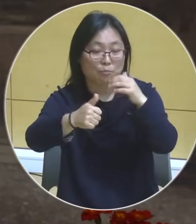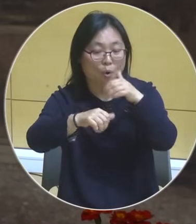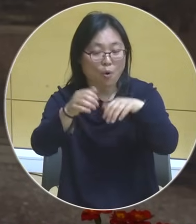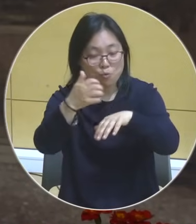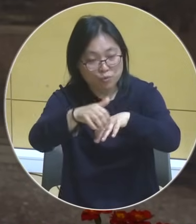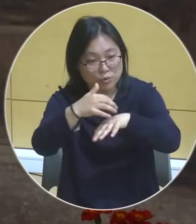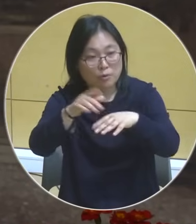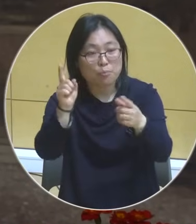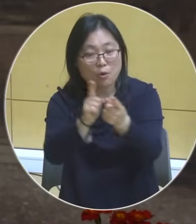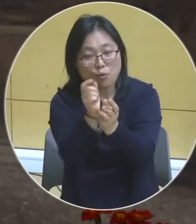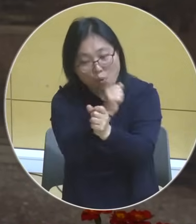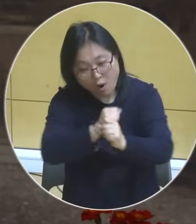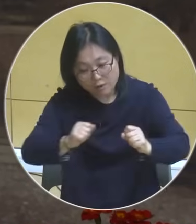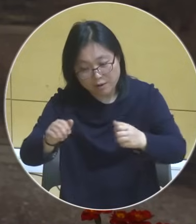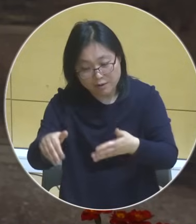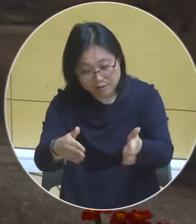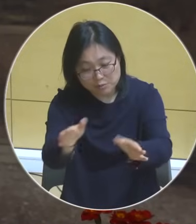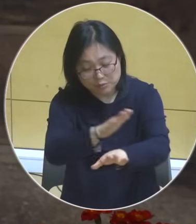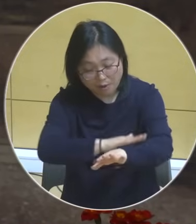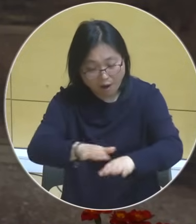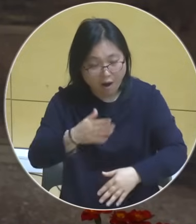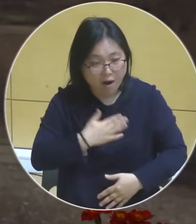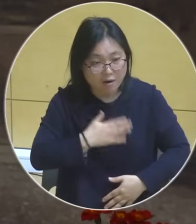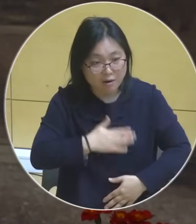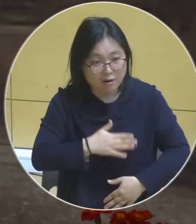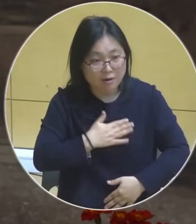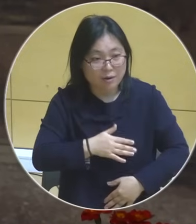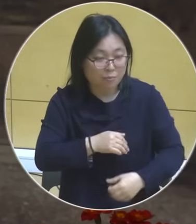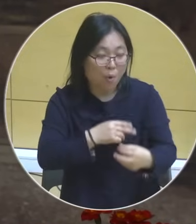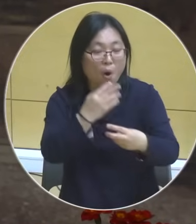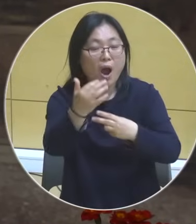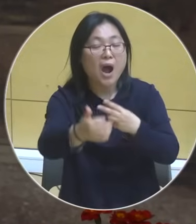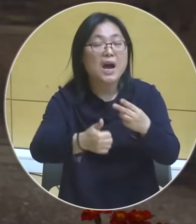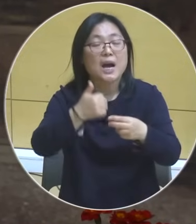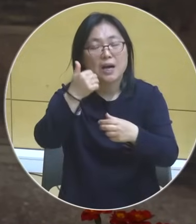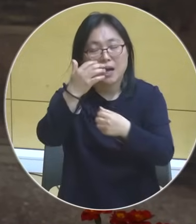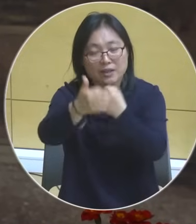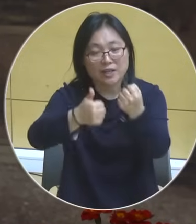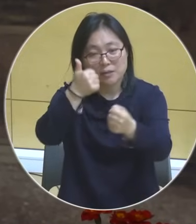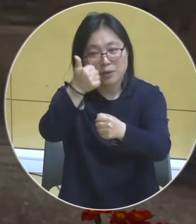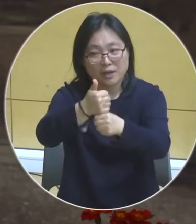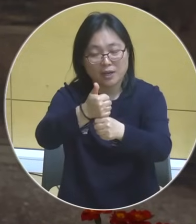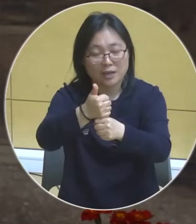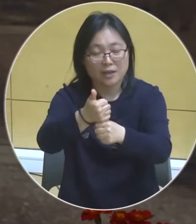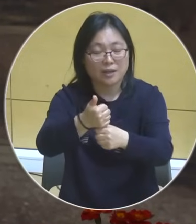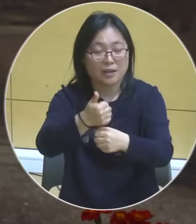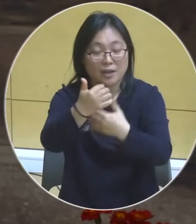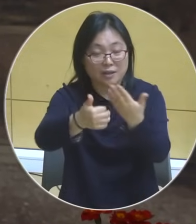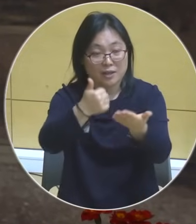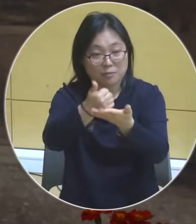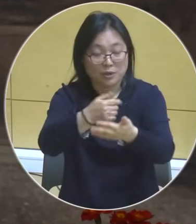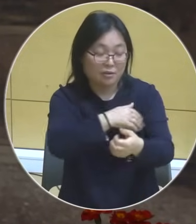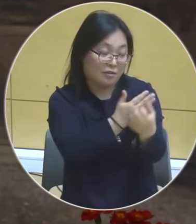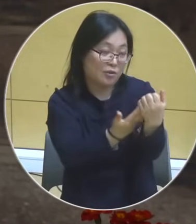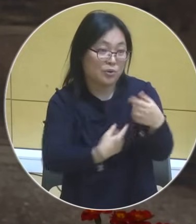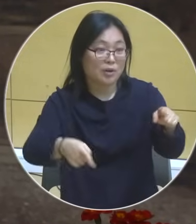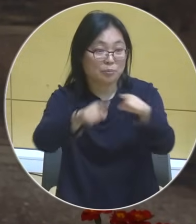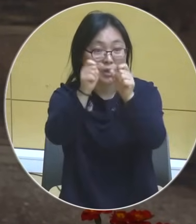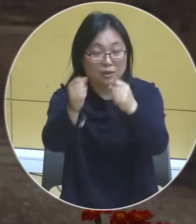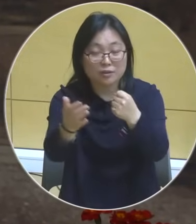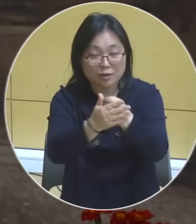지리도 너무나 잘하는 사람일 뿐 아니라 신적인 능력이 하나님의 능력이 함께해서 그는 이 백성들을